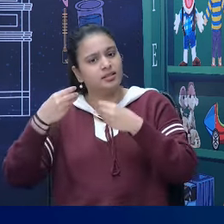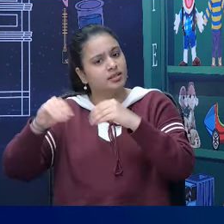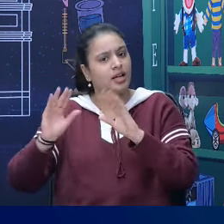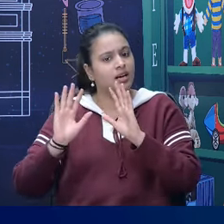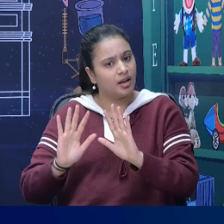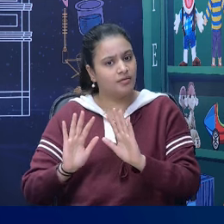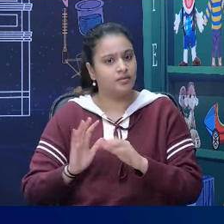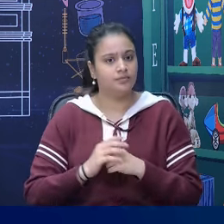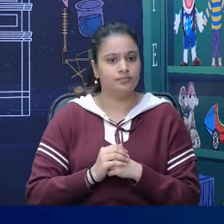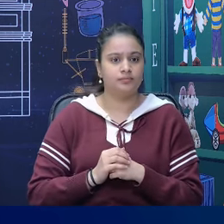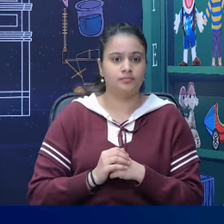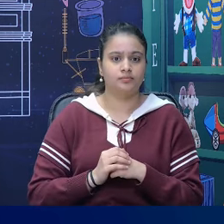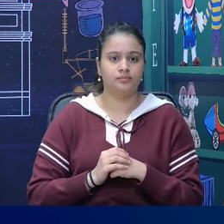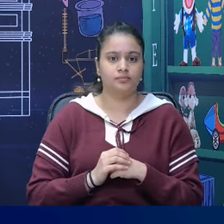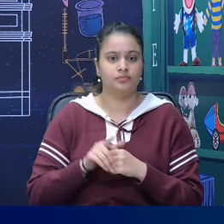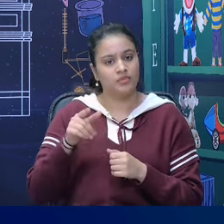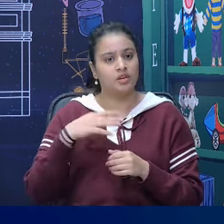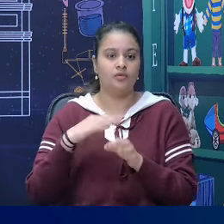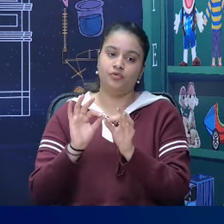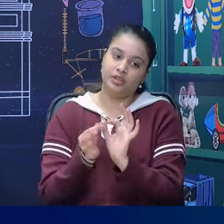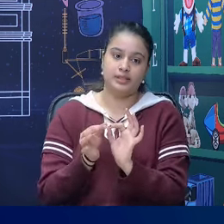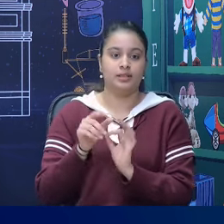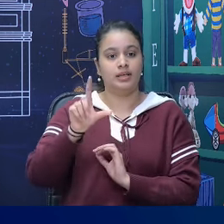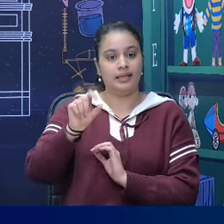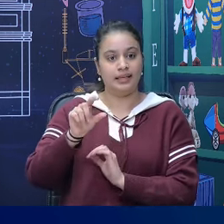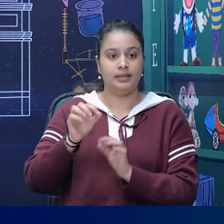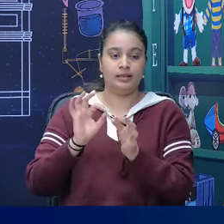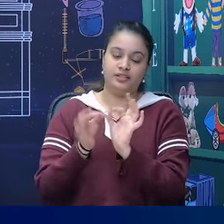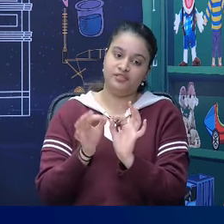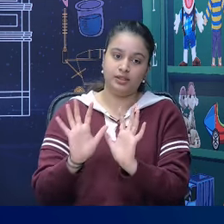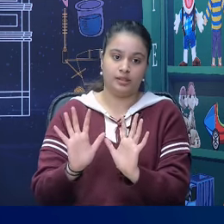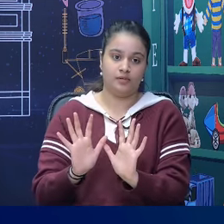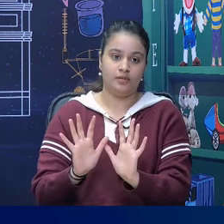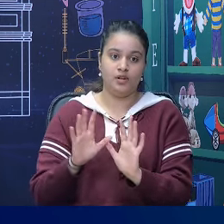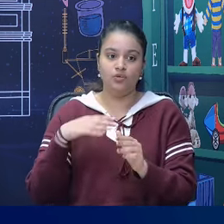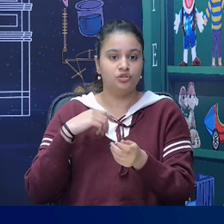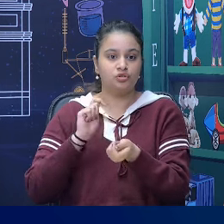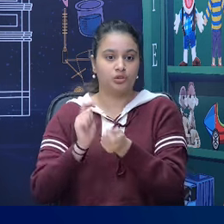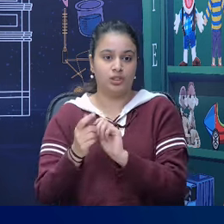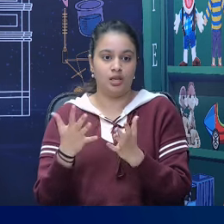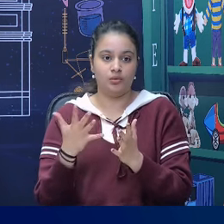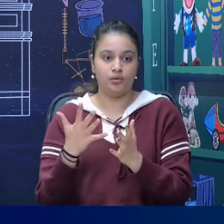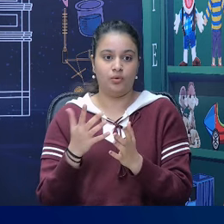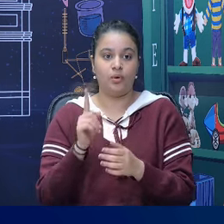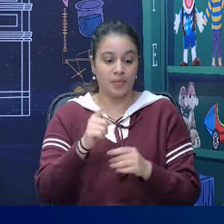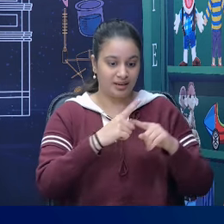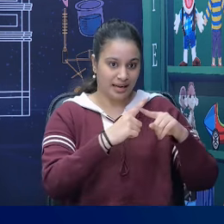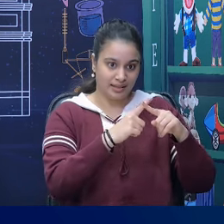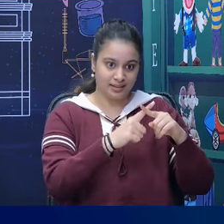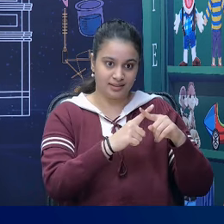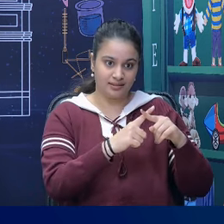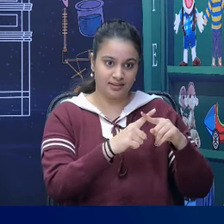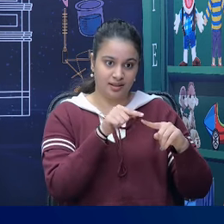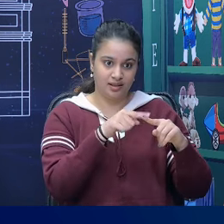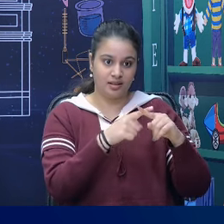को क्या हम कांस्टेंट कहेंगे हां वो फिक्स है जी तो कांस्टेंट है वो फिक्स है वो नहीं बदलने वाला लेकिन जो एक्स है जो नंबर ऑफ